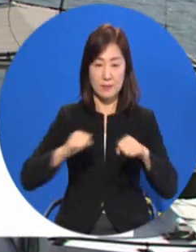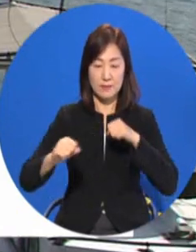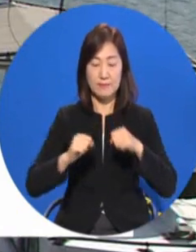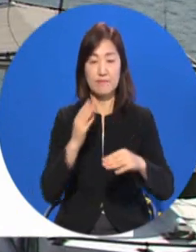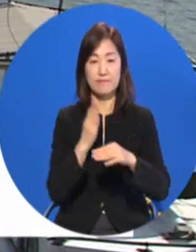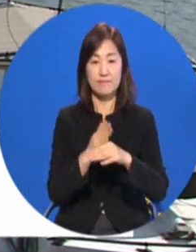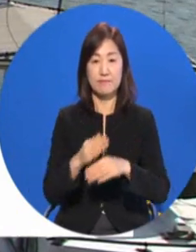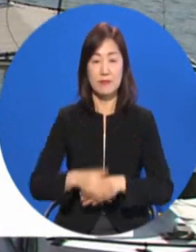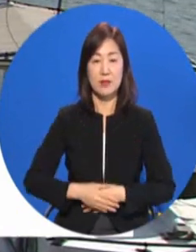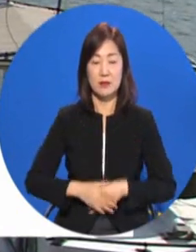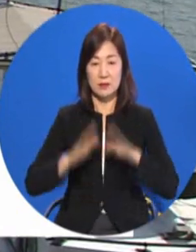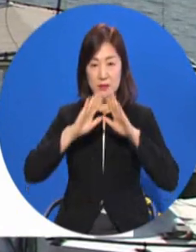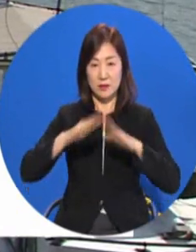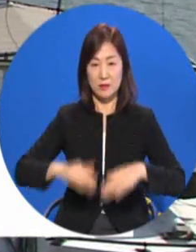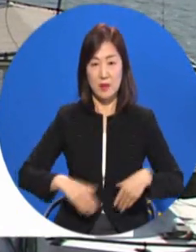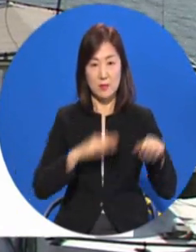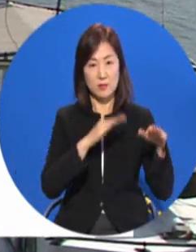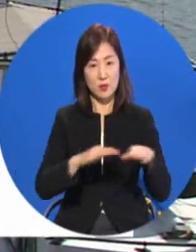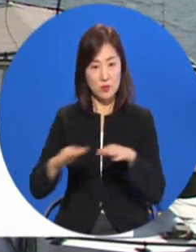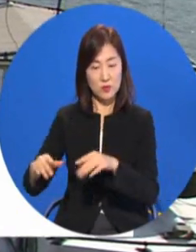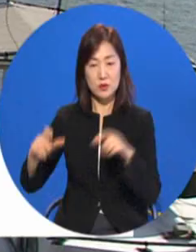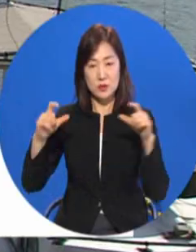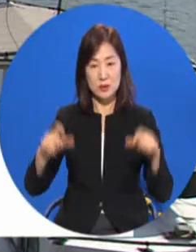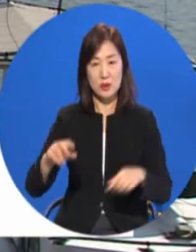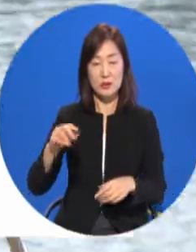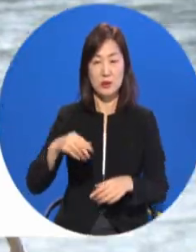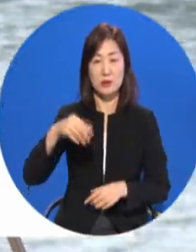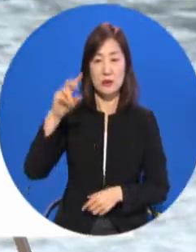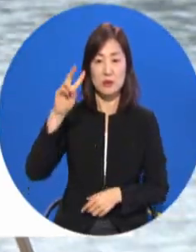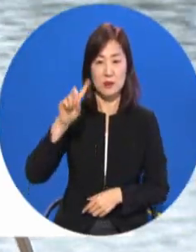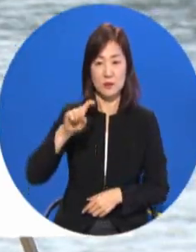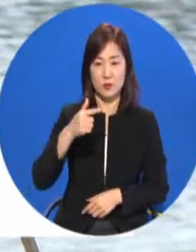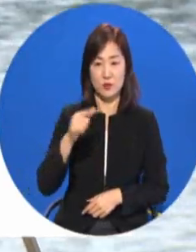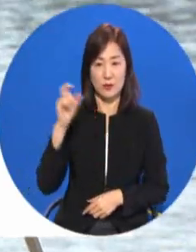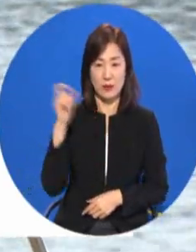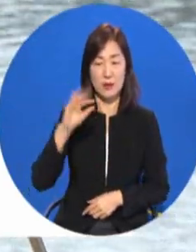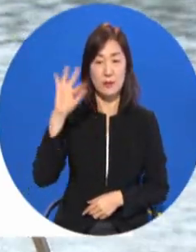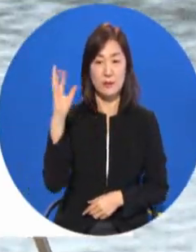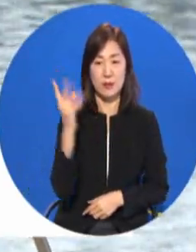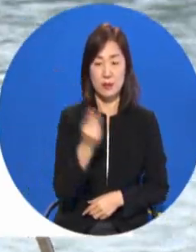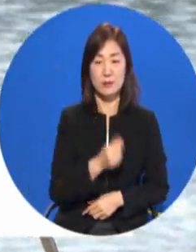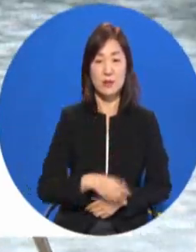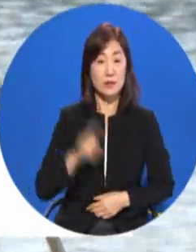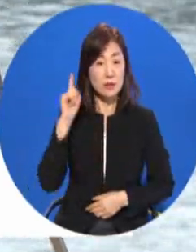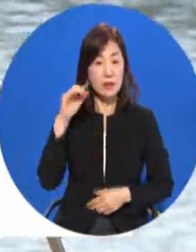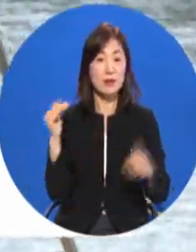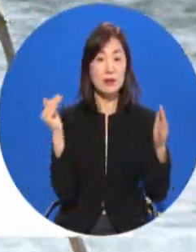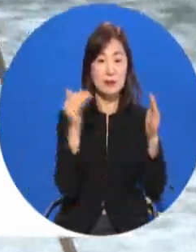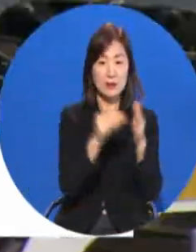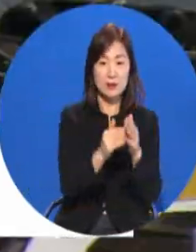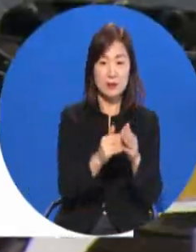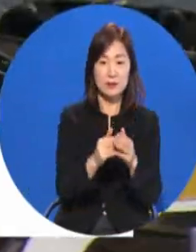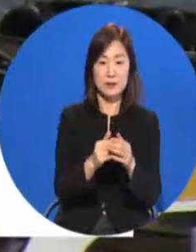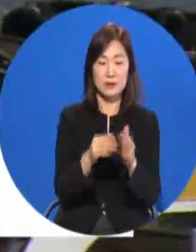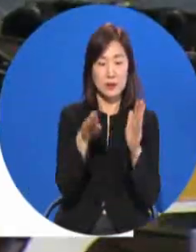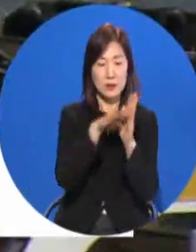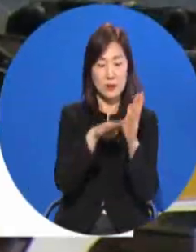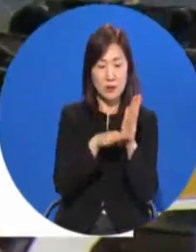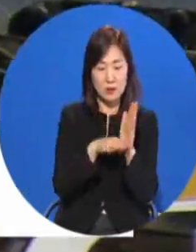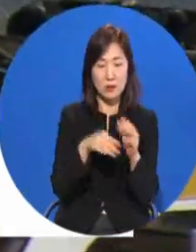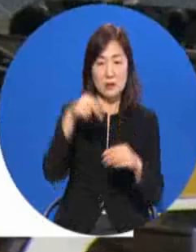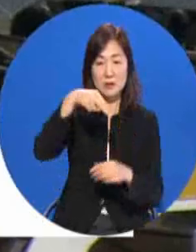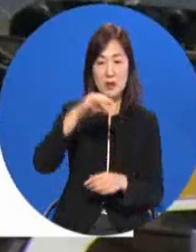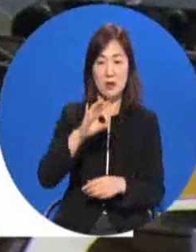전남 동부 해역에 최대 풍속이 초속 16m 이르는 강한 바람이 불어 내일까지 위 험 예보 재 상중하 중 중간